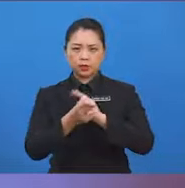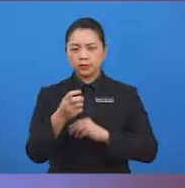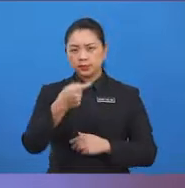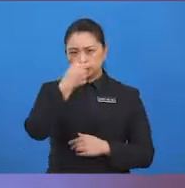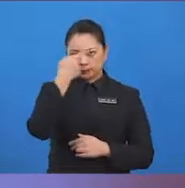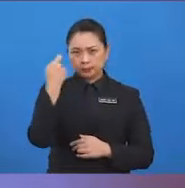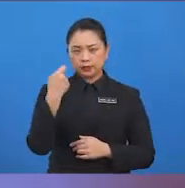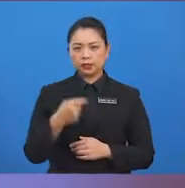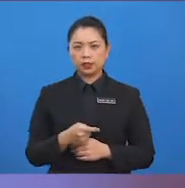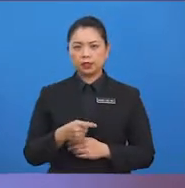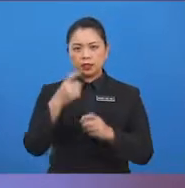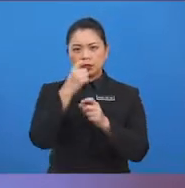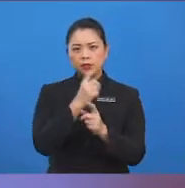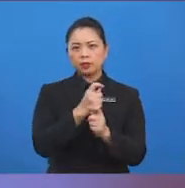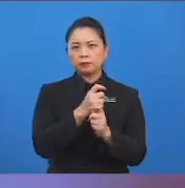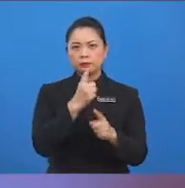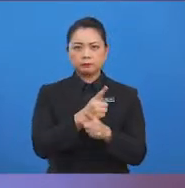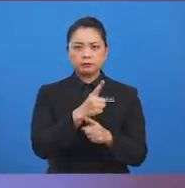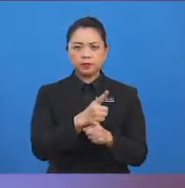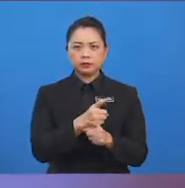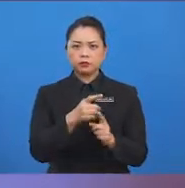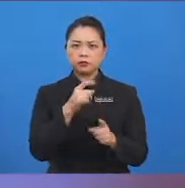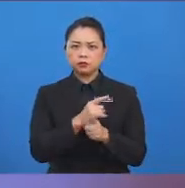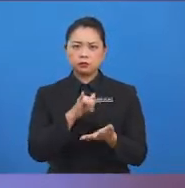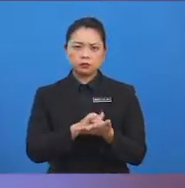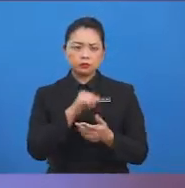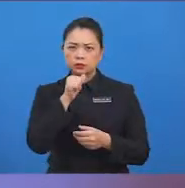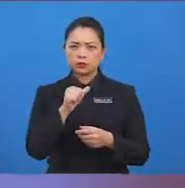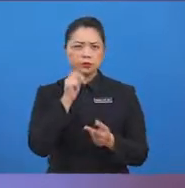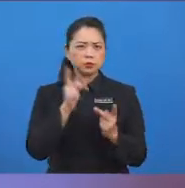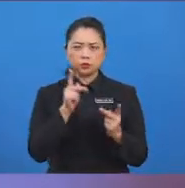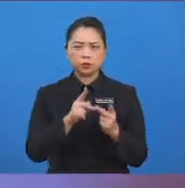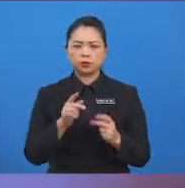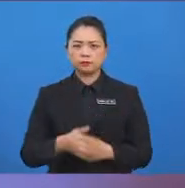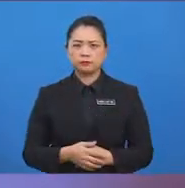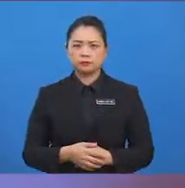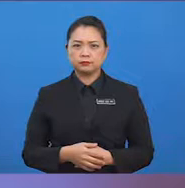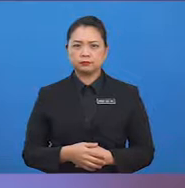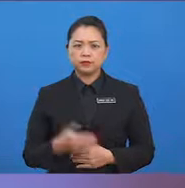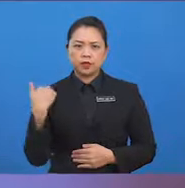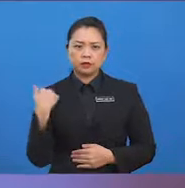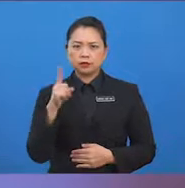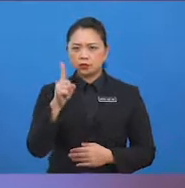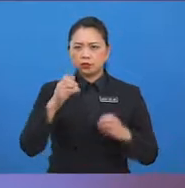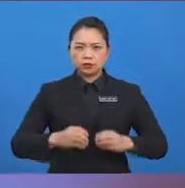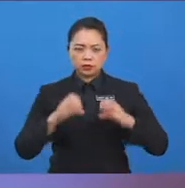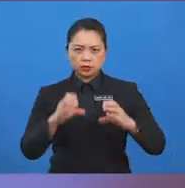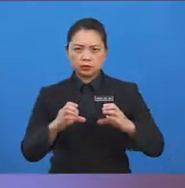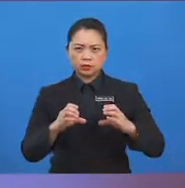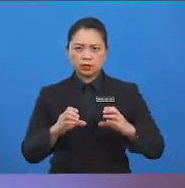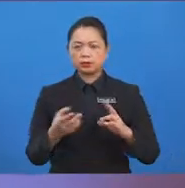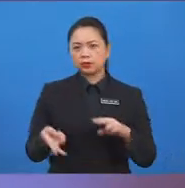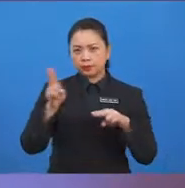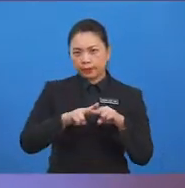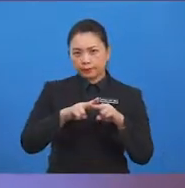menyebabkan logam tulen tidak sesuai digunakan untuk banyak kegunaan. Terdapat satu kaedah untuk